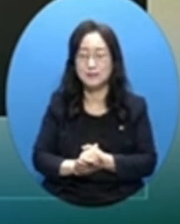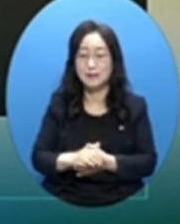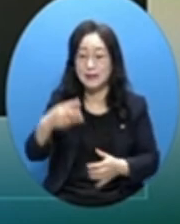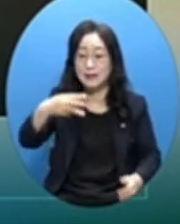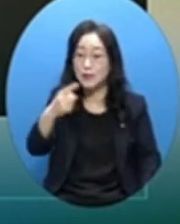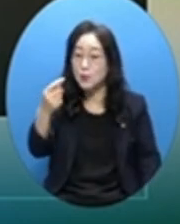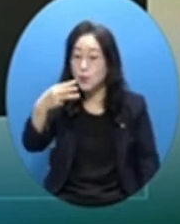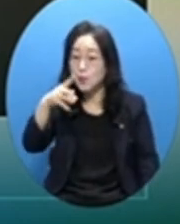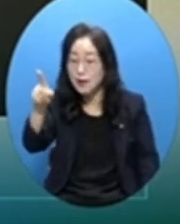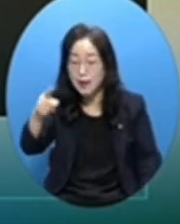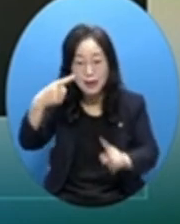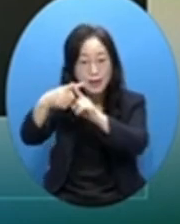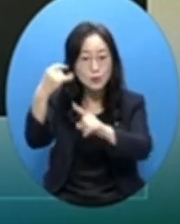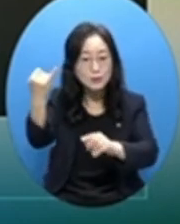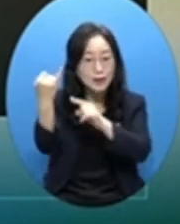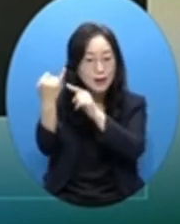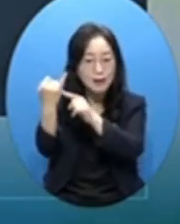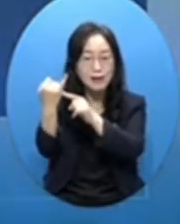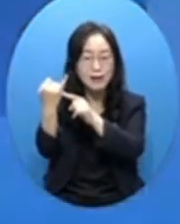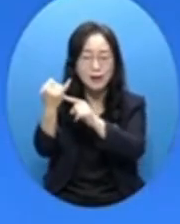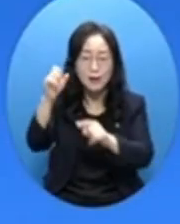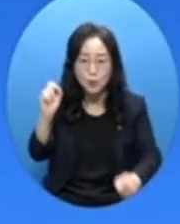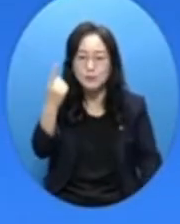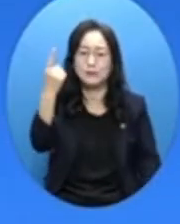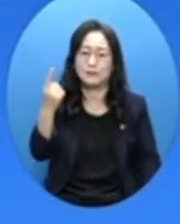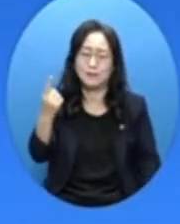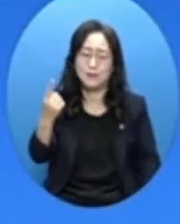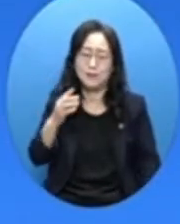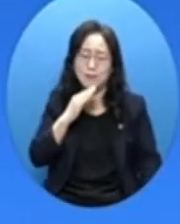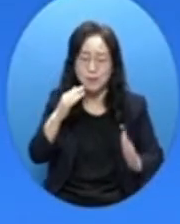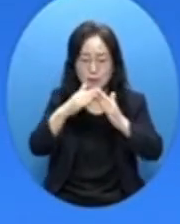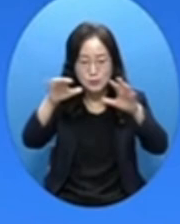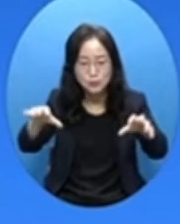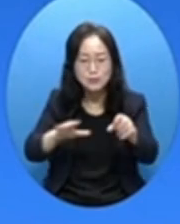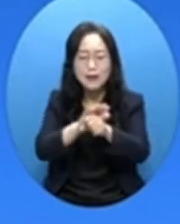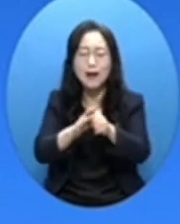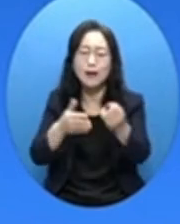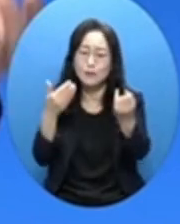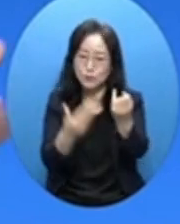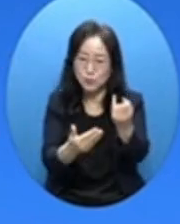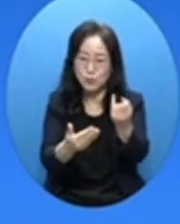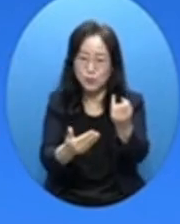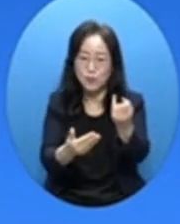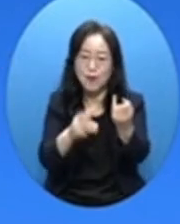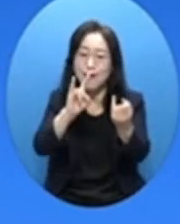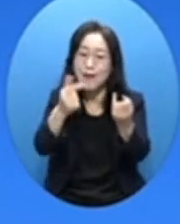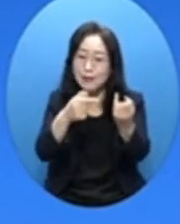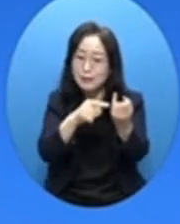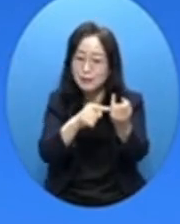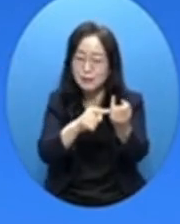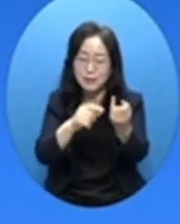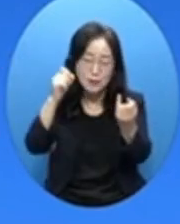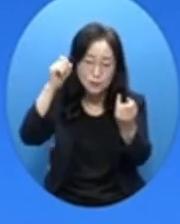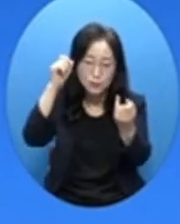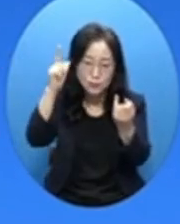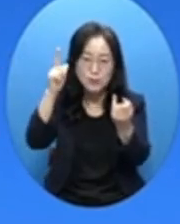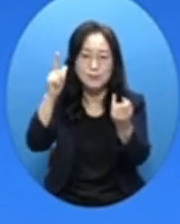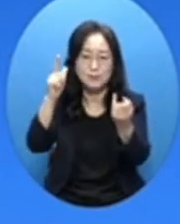로라라고 하는 간호사가 이웃사랑을 통해서 앤 설리반을 이렇게 훌륭한